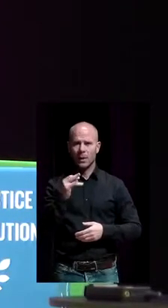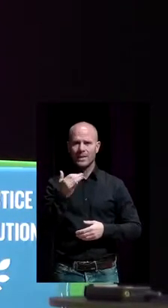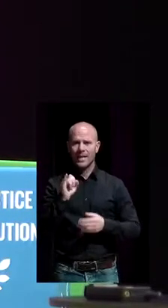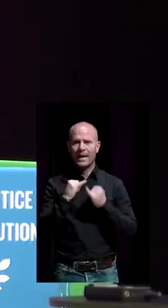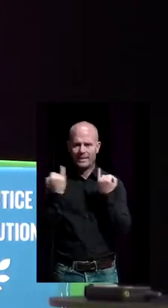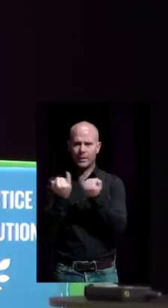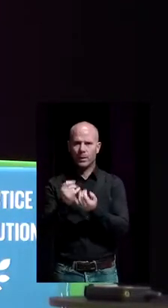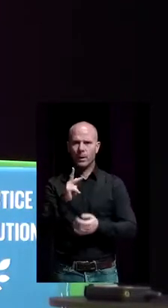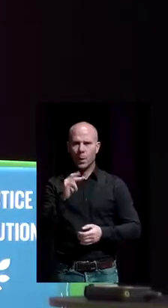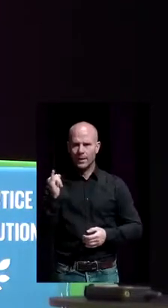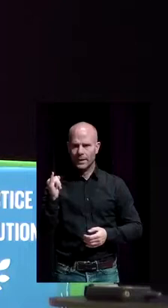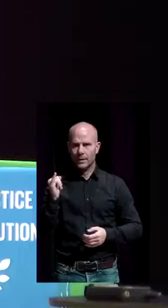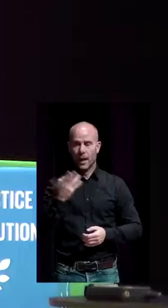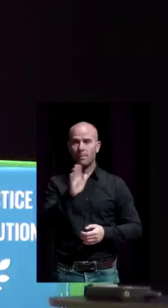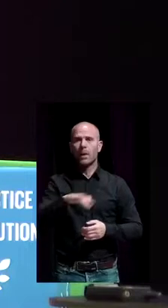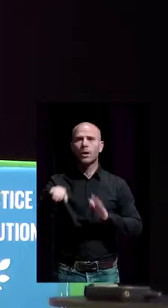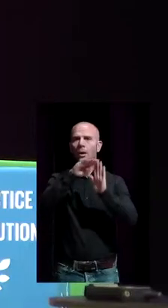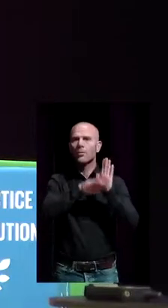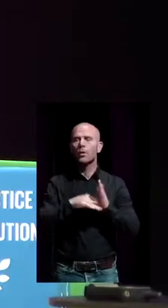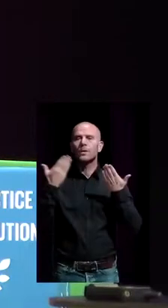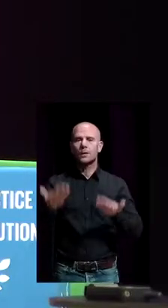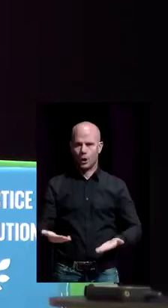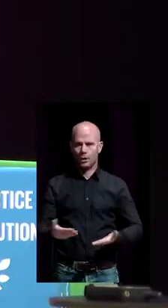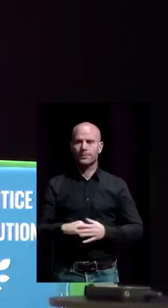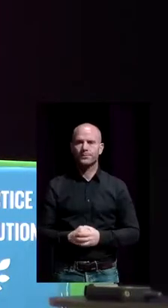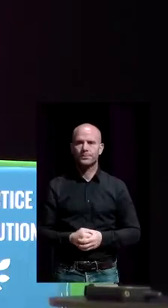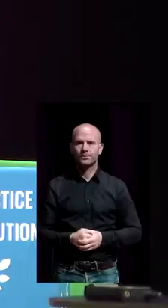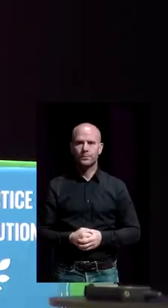på denna barnkonventionens dag.